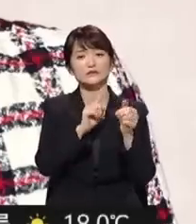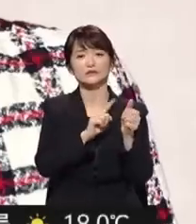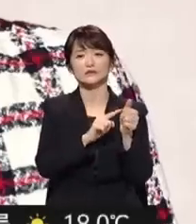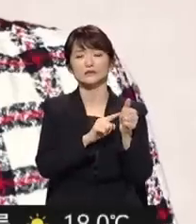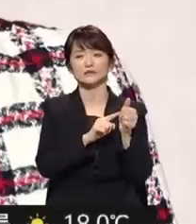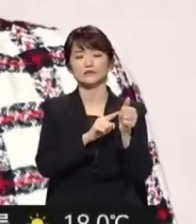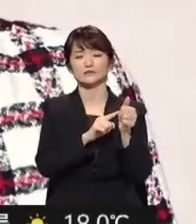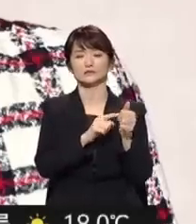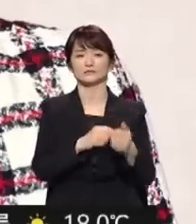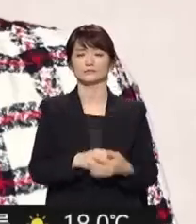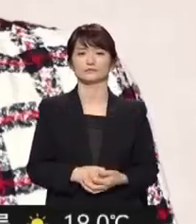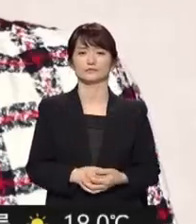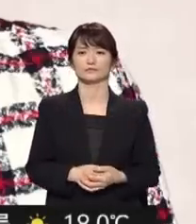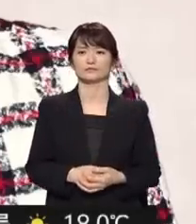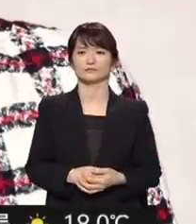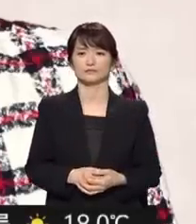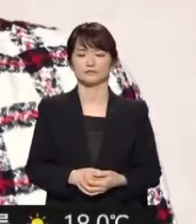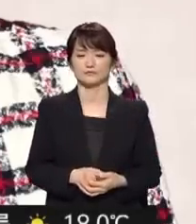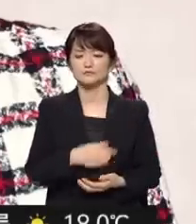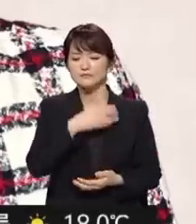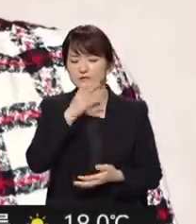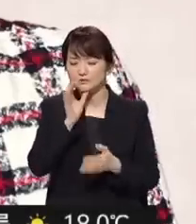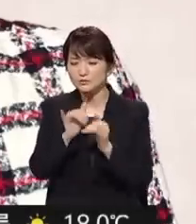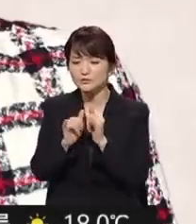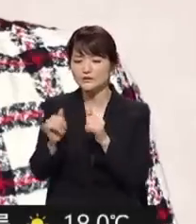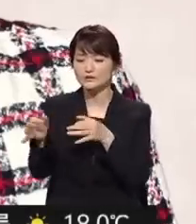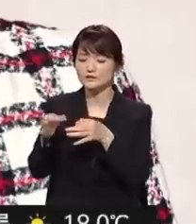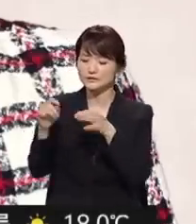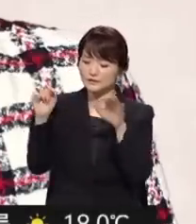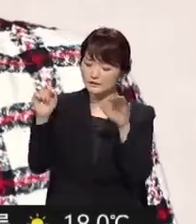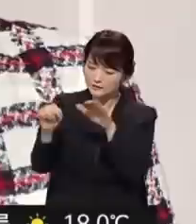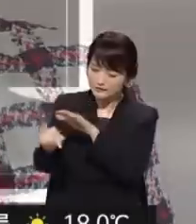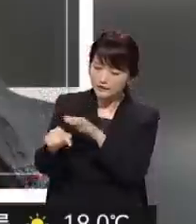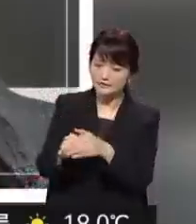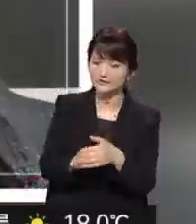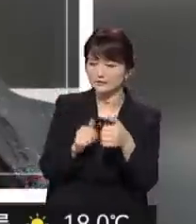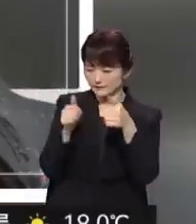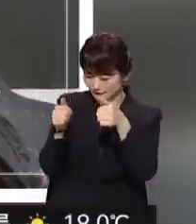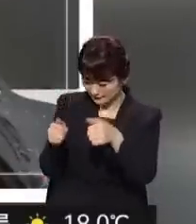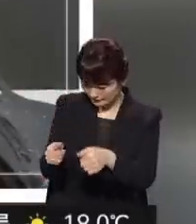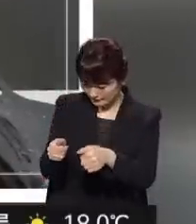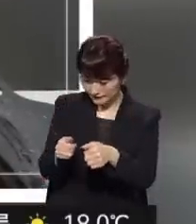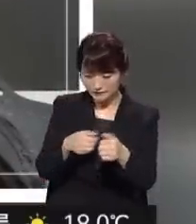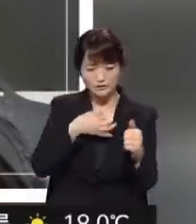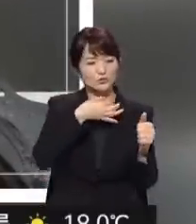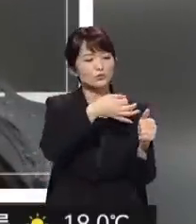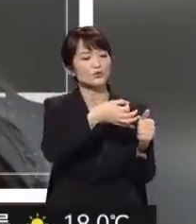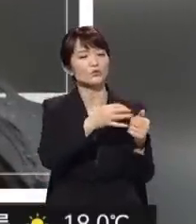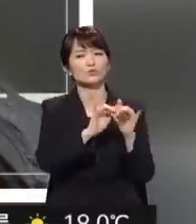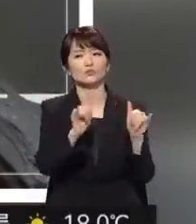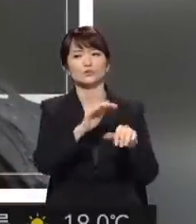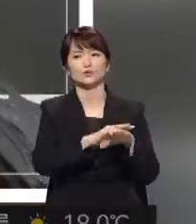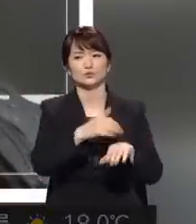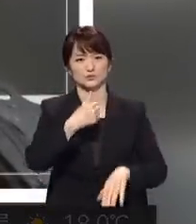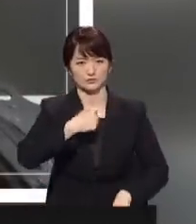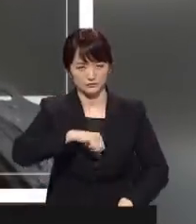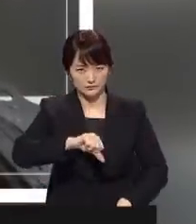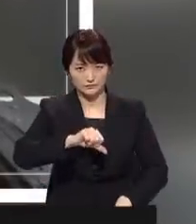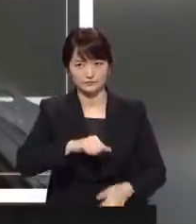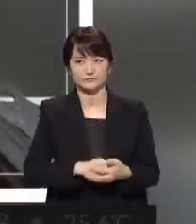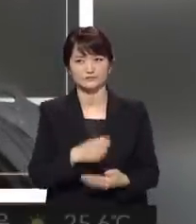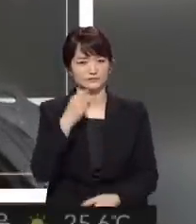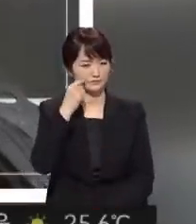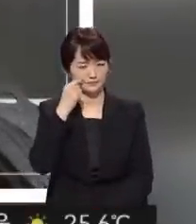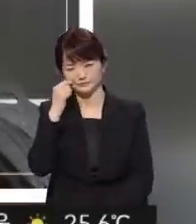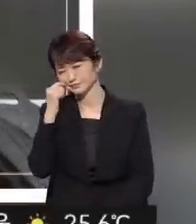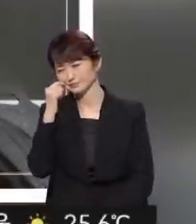노포 가게에 가서 어른들한테 인사 잘하고, 그래서 별명 자체가 국민 손자라고 이렇게 들리기도 했습니다. 그러면서 인기가